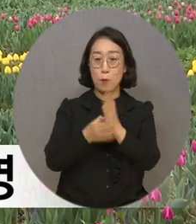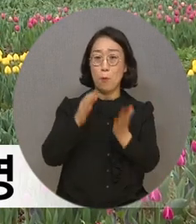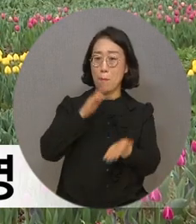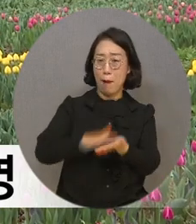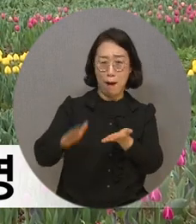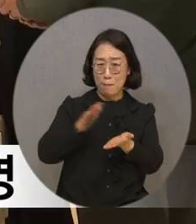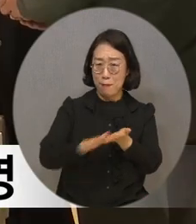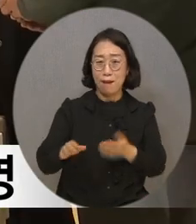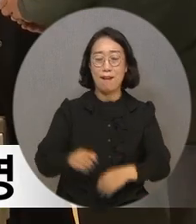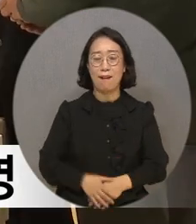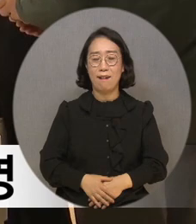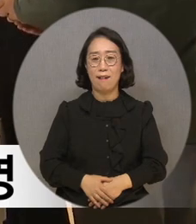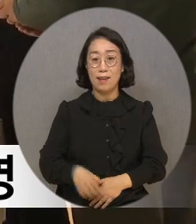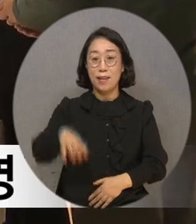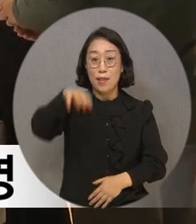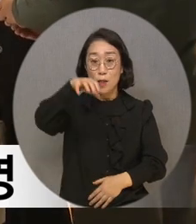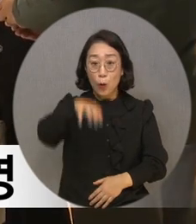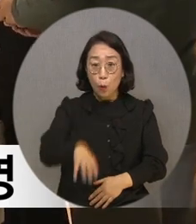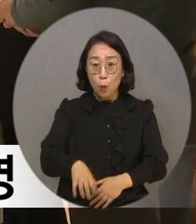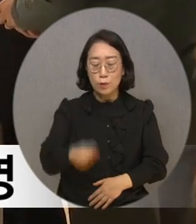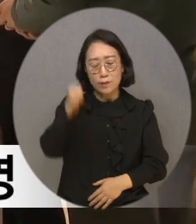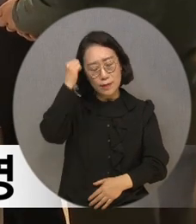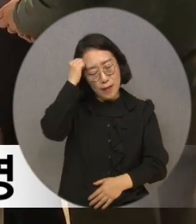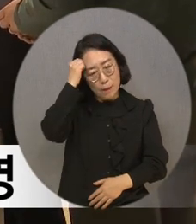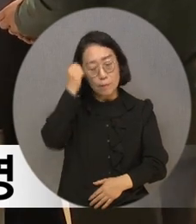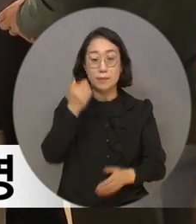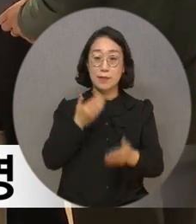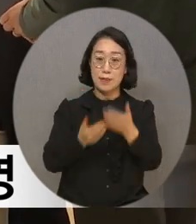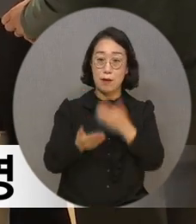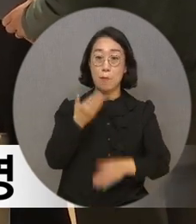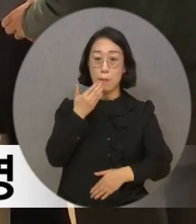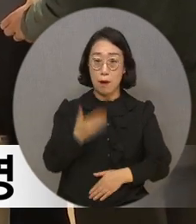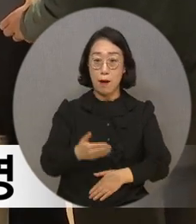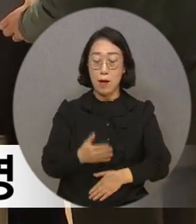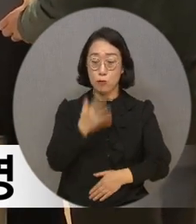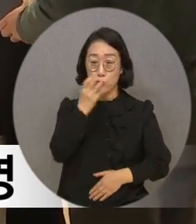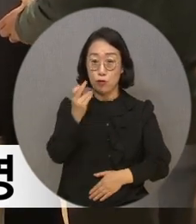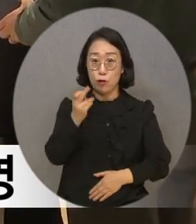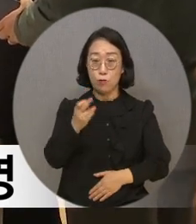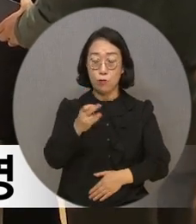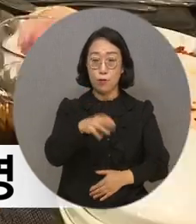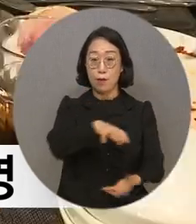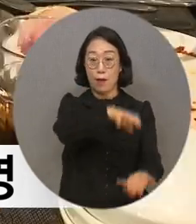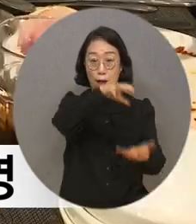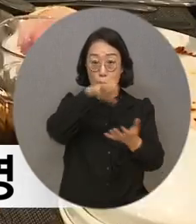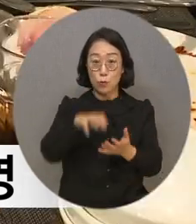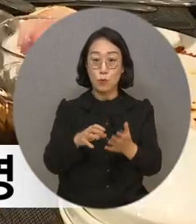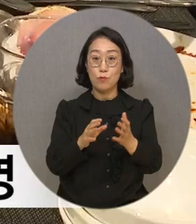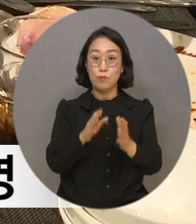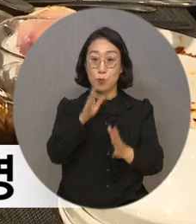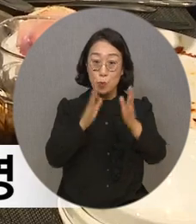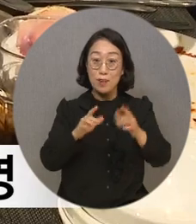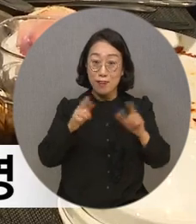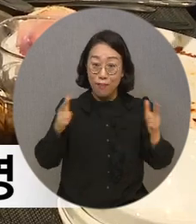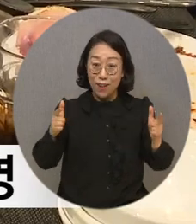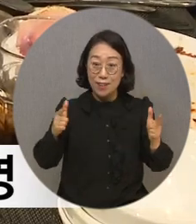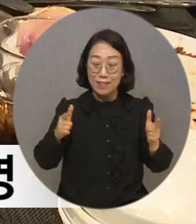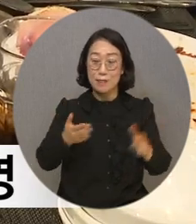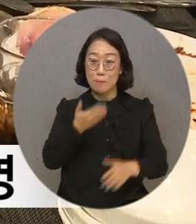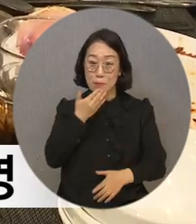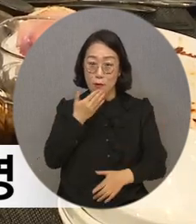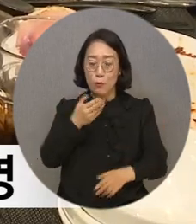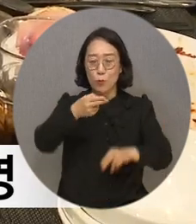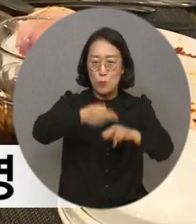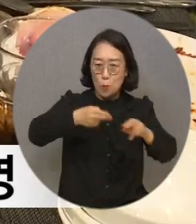있습니다. 가든스테이는 숙박형 체험 콘텐츠로 순천의 제철 식재료를 활용해 셰프가 조리한 다이닝과